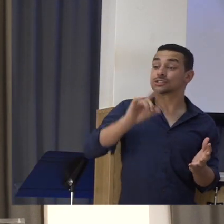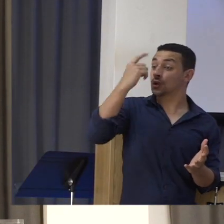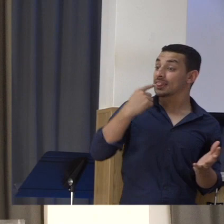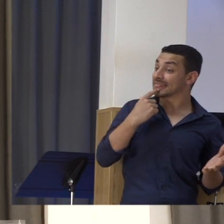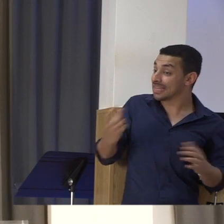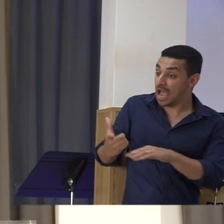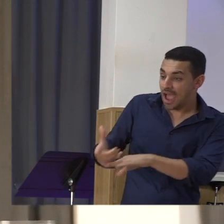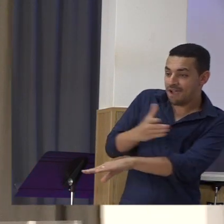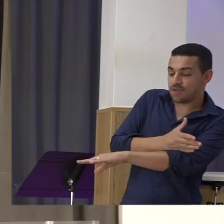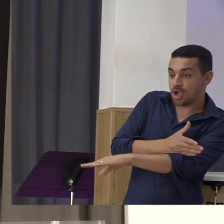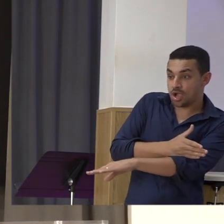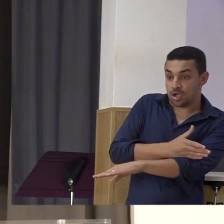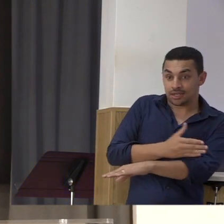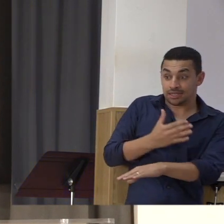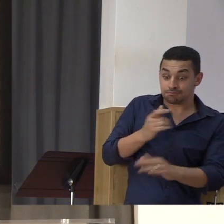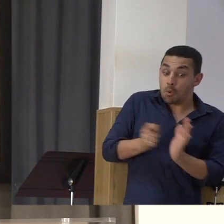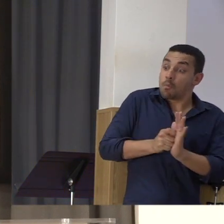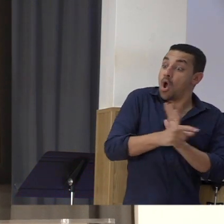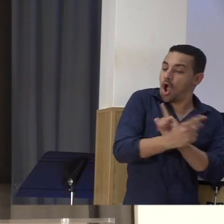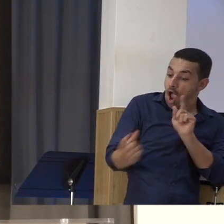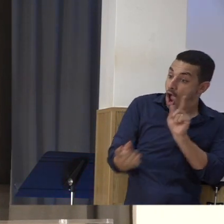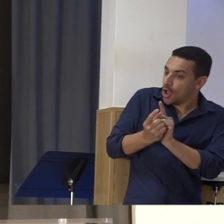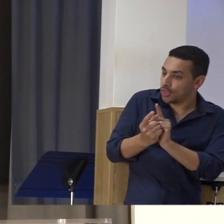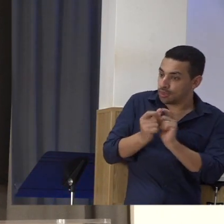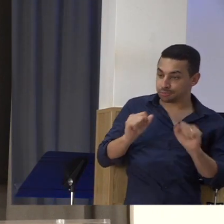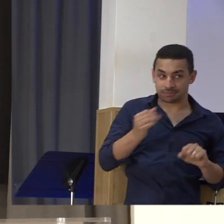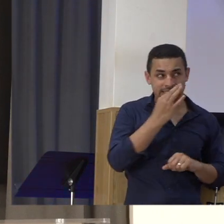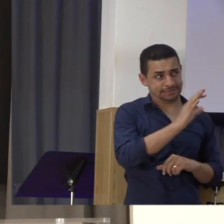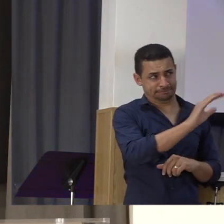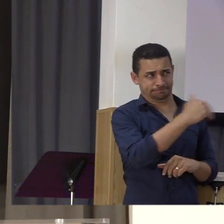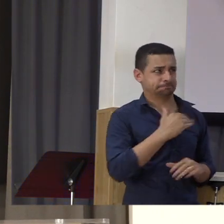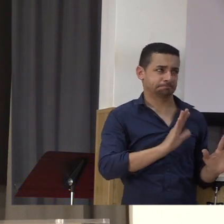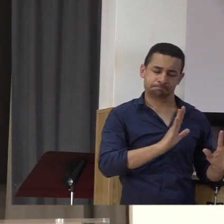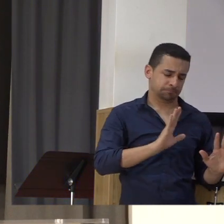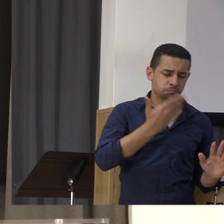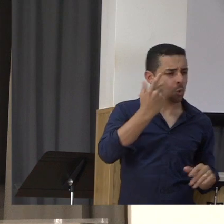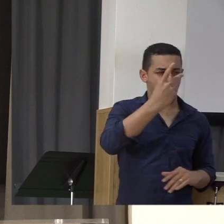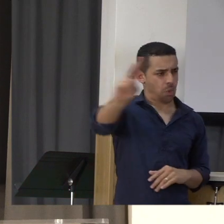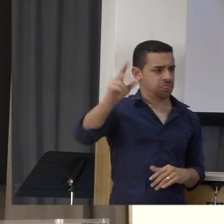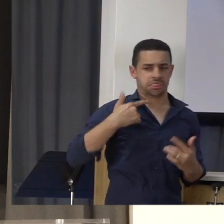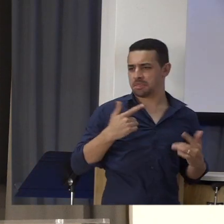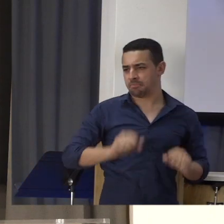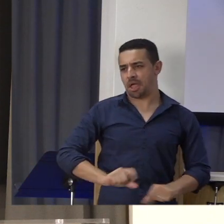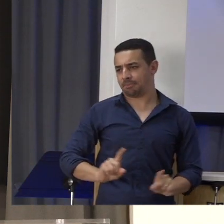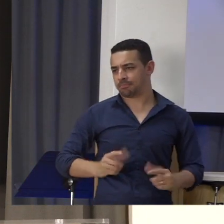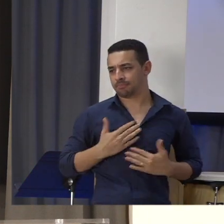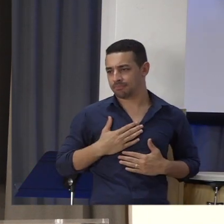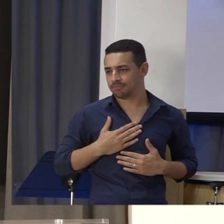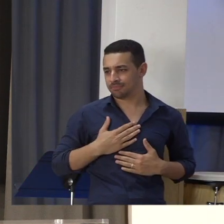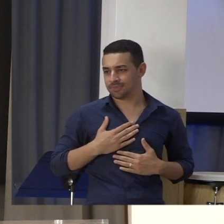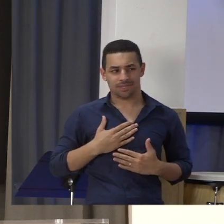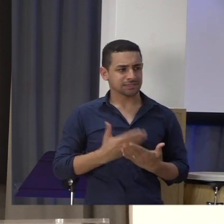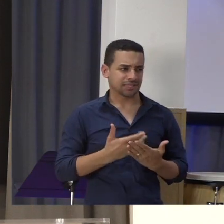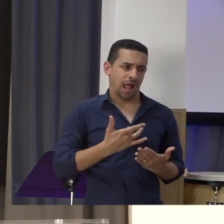dit, en tout cas là, il aurait dit à Dieu, non, trouve-toi quelqu'un d'autre. ça